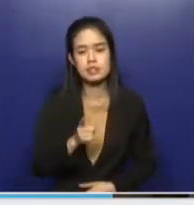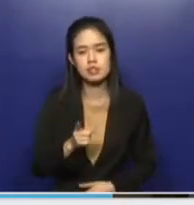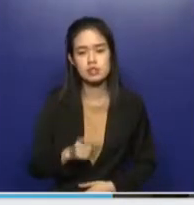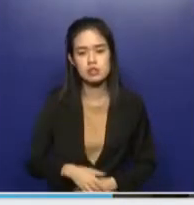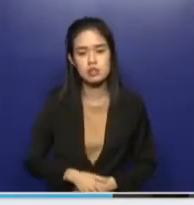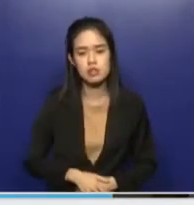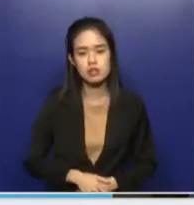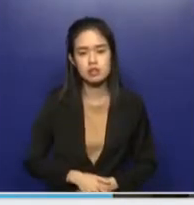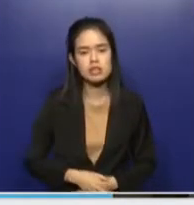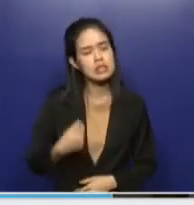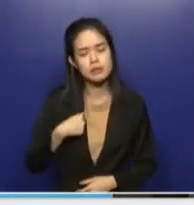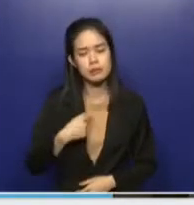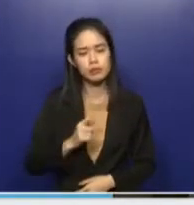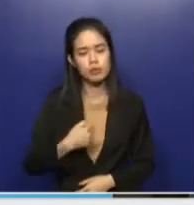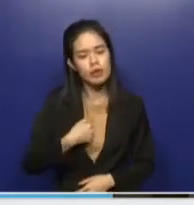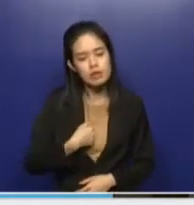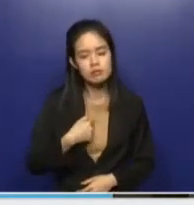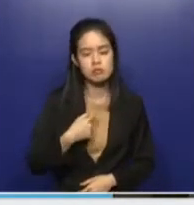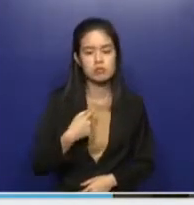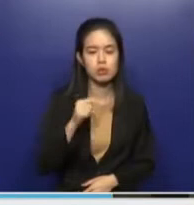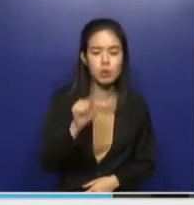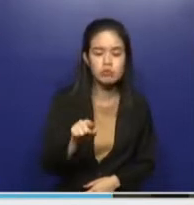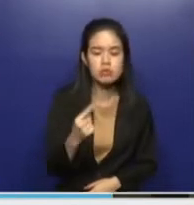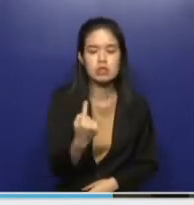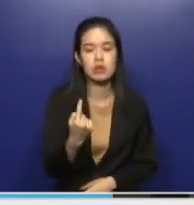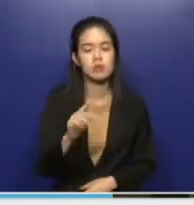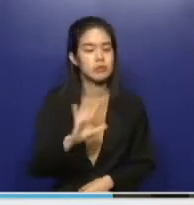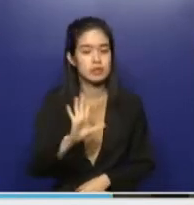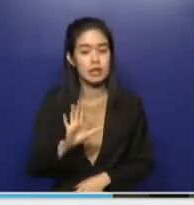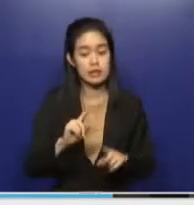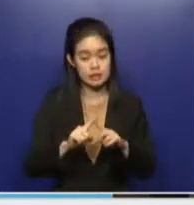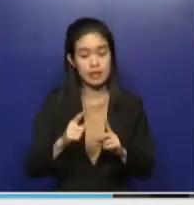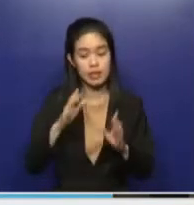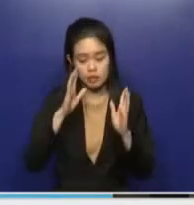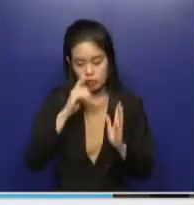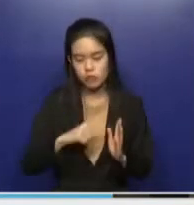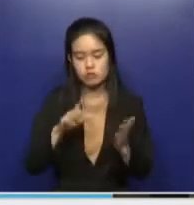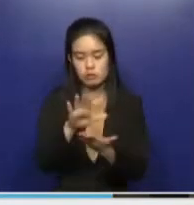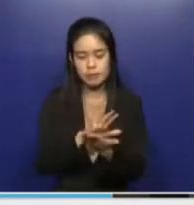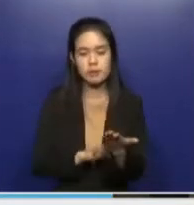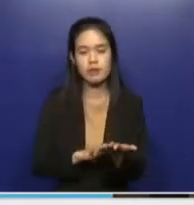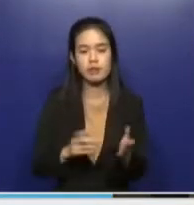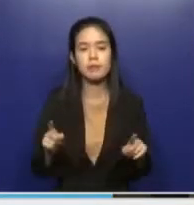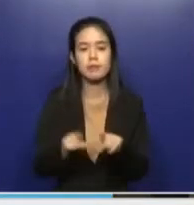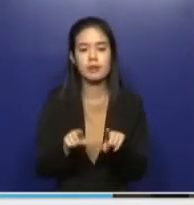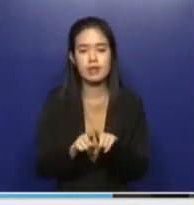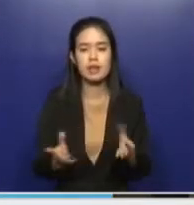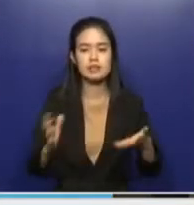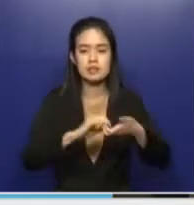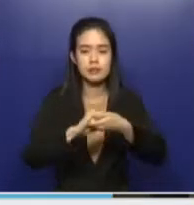นเขาเป็นเราแต่เราเป็นคนไทยที่รักแผ่นดินนี้เหมือนกันอยากเห็นคนไทยของเราทุกคนปลอด